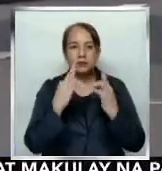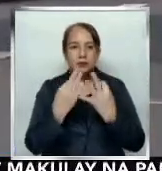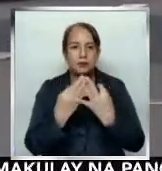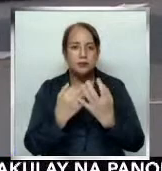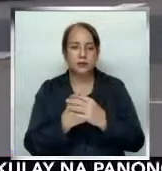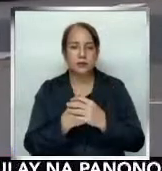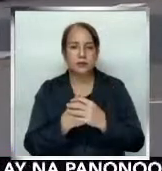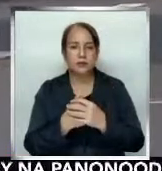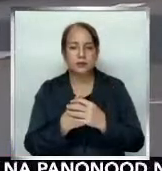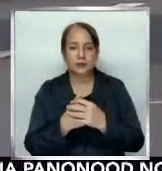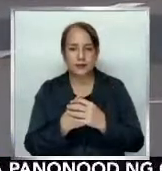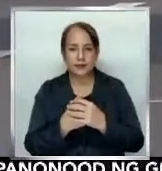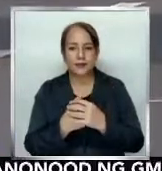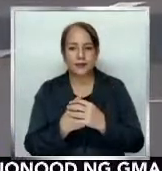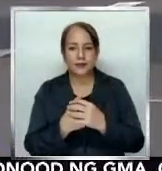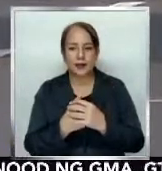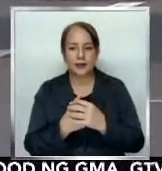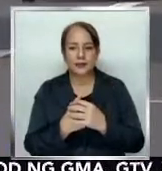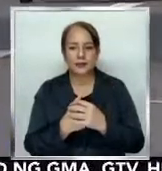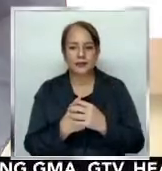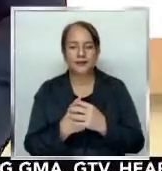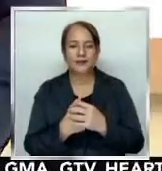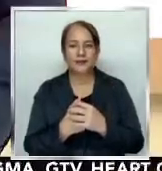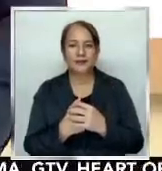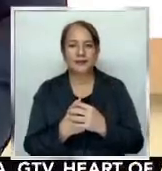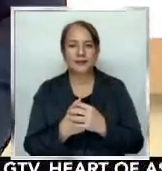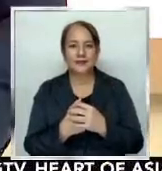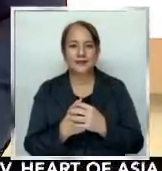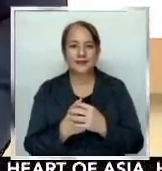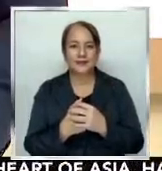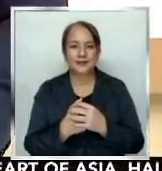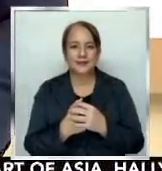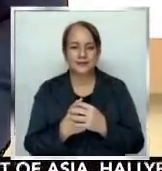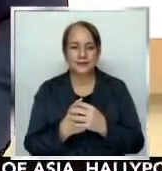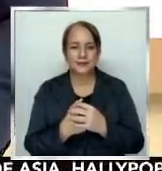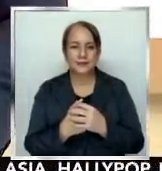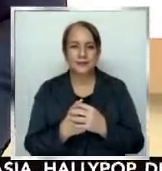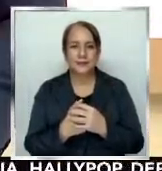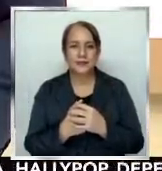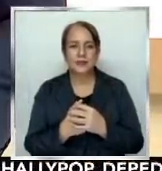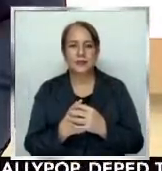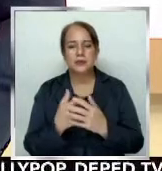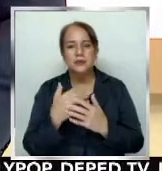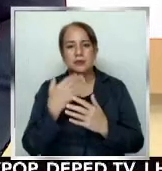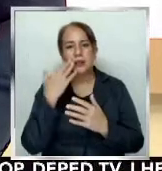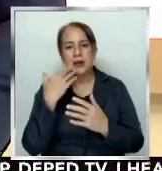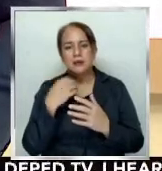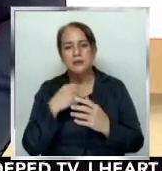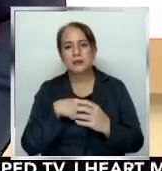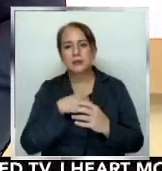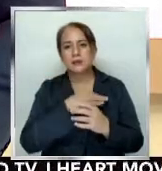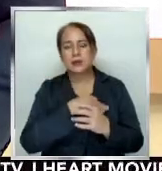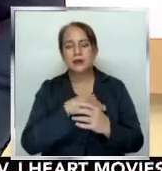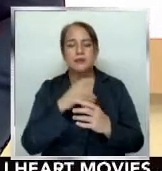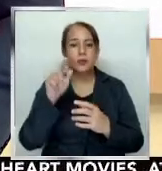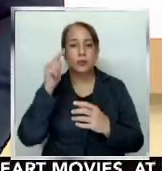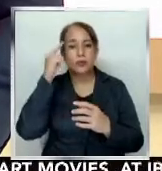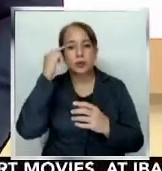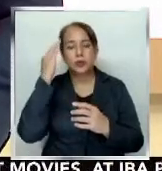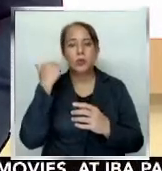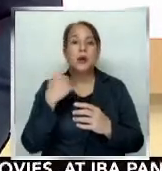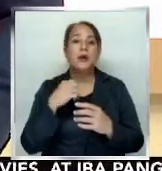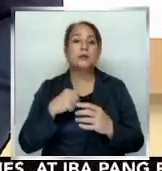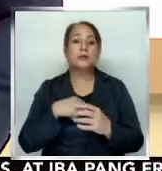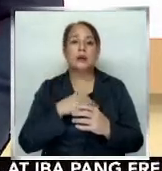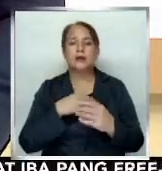Sanima Refran, Katutok, 24 Oras. Pilay na ang operasyon ng ilang tanggapan ng gobyerno dahil sa mga kawani nilang